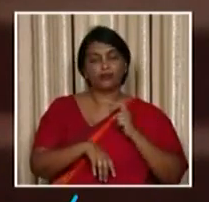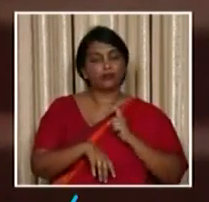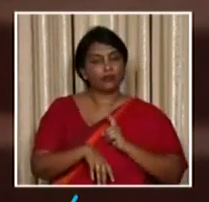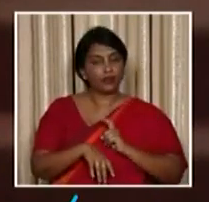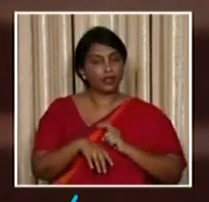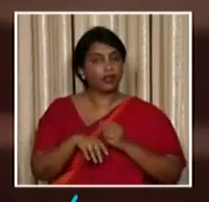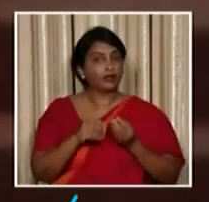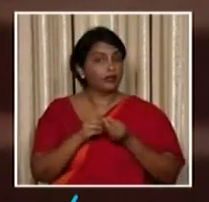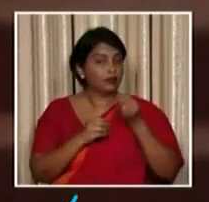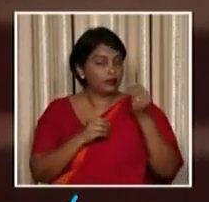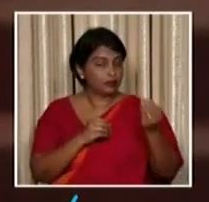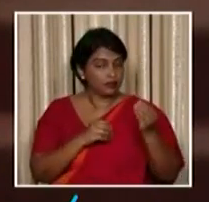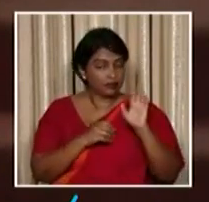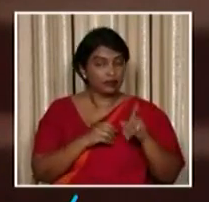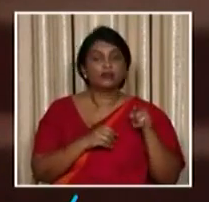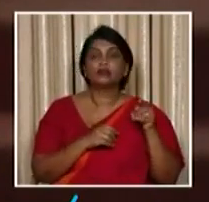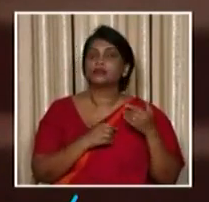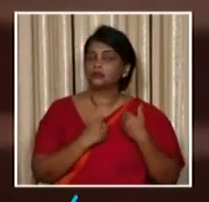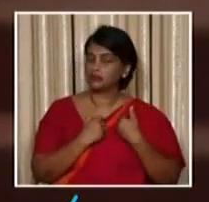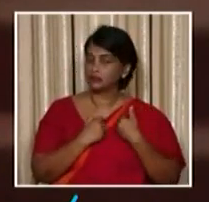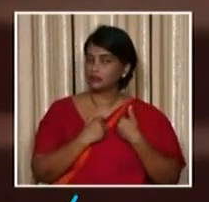අවස්ථාව දීලා තියෙනවා අපි